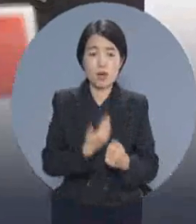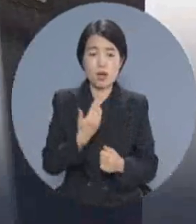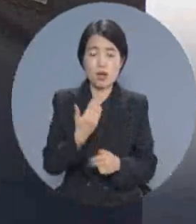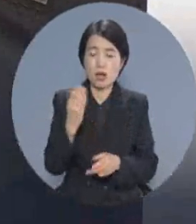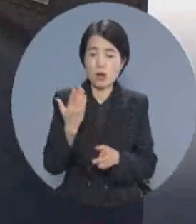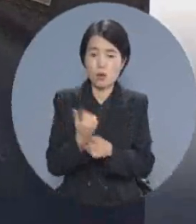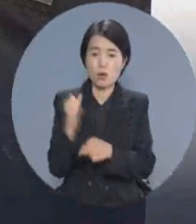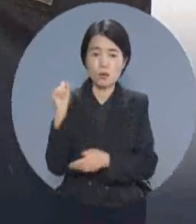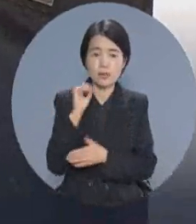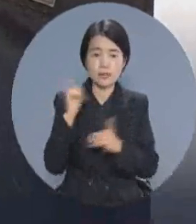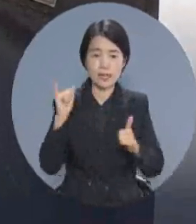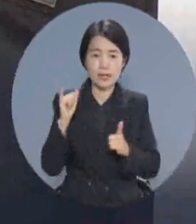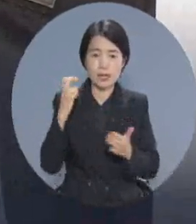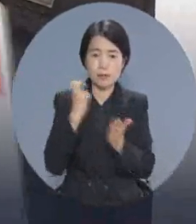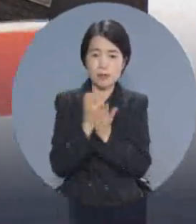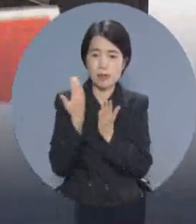화물노동자들에게